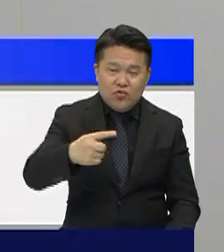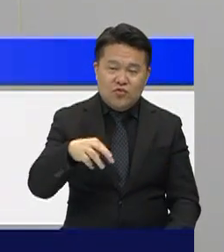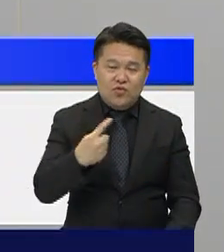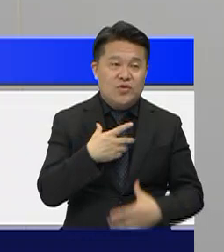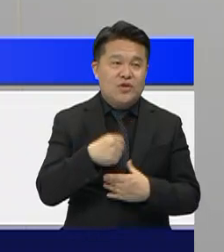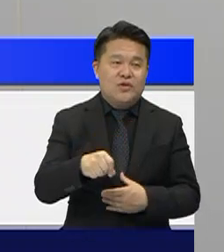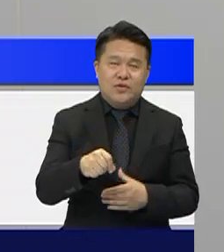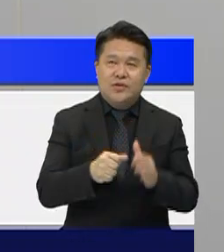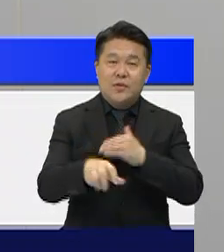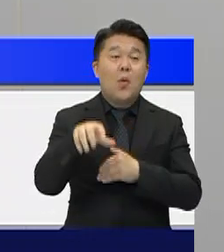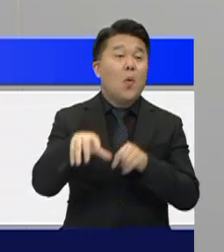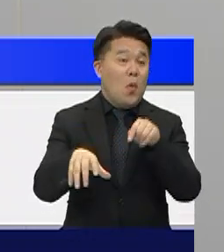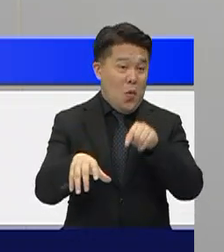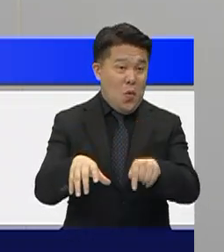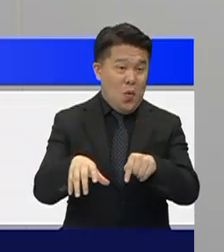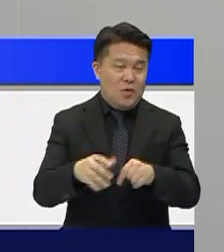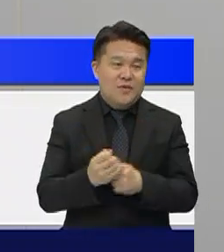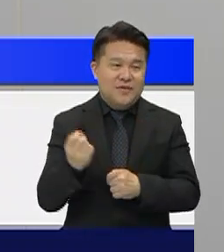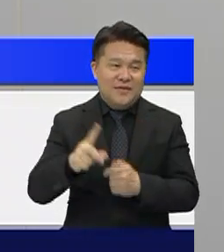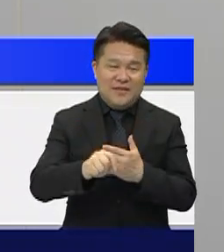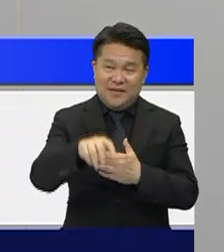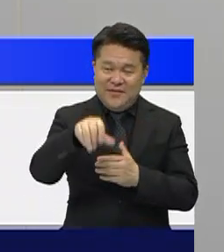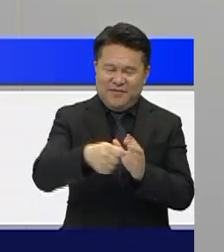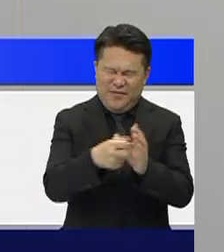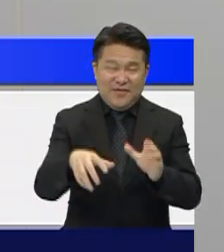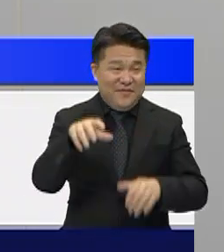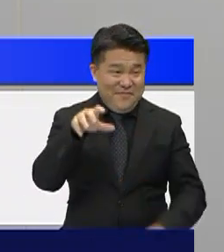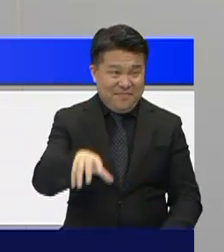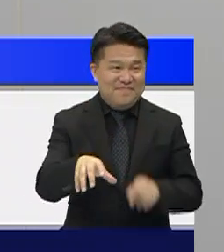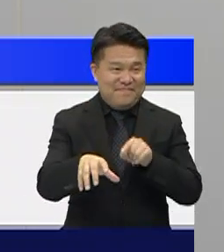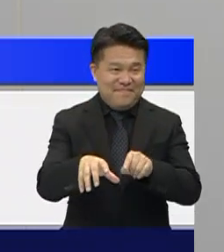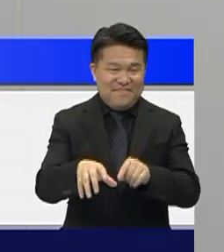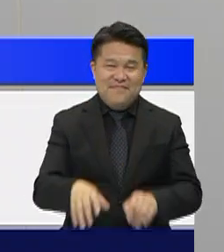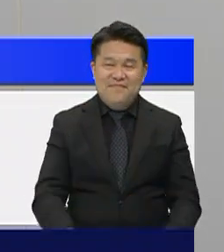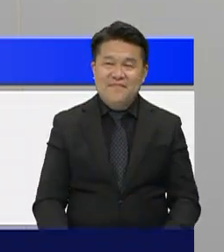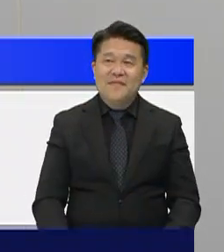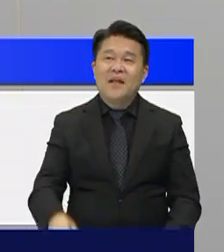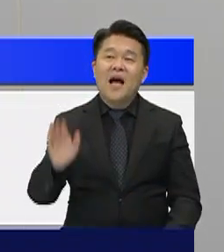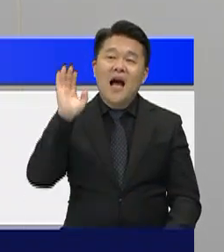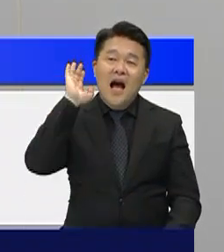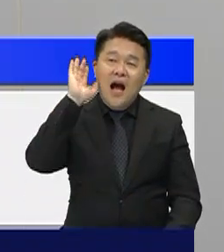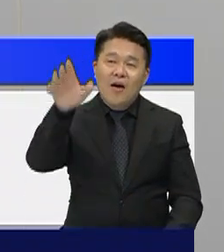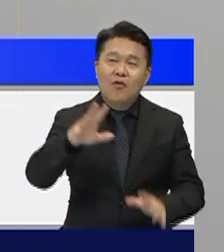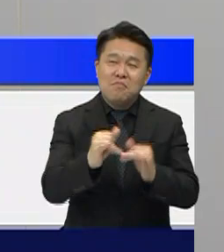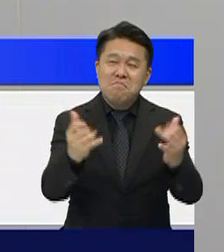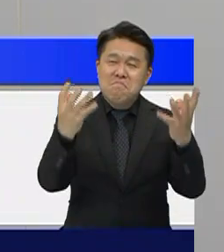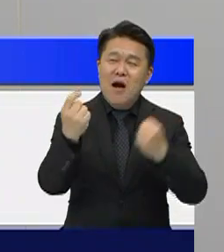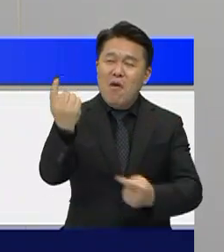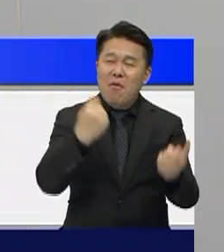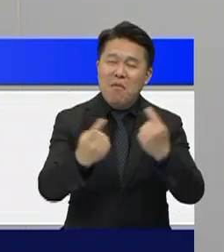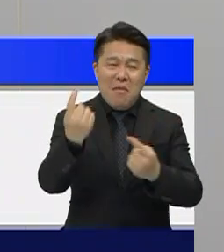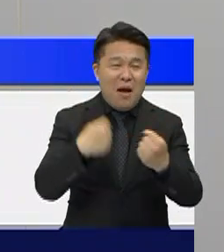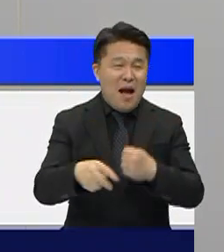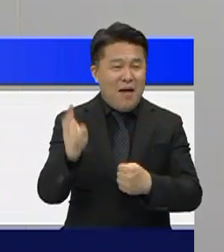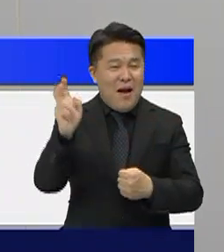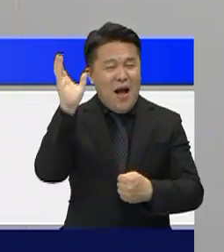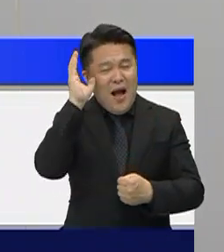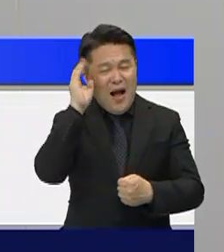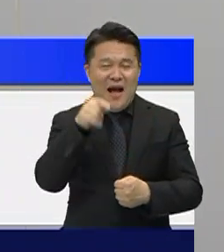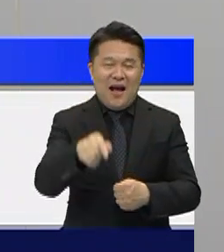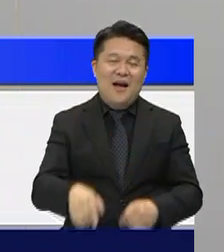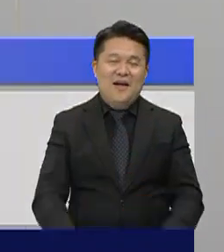안전의 상징 공간으로서 또 지역의 명소 공간으로서 많은